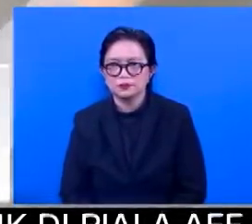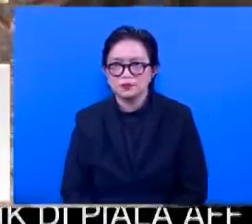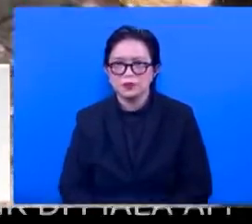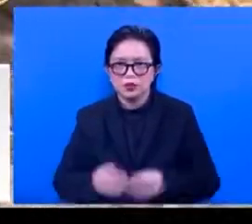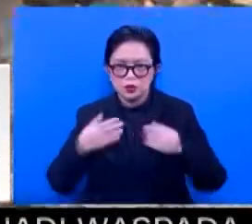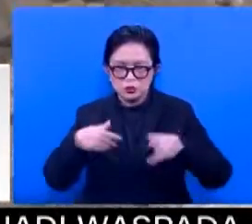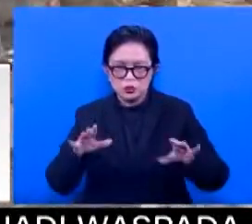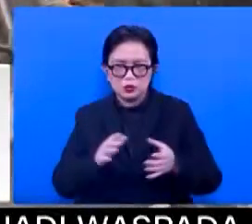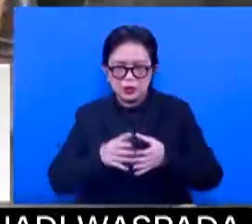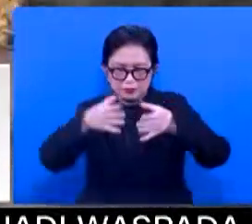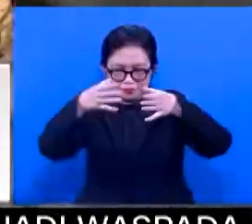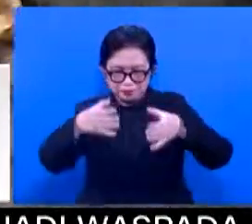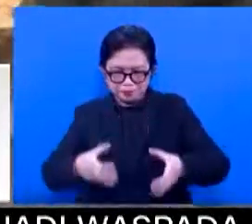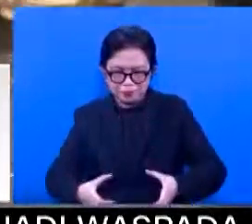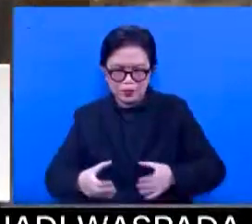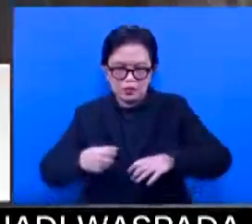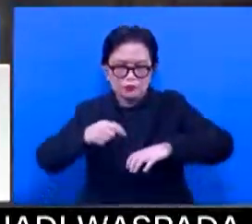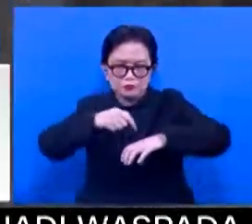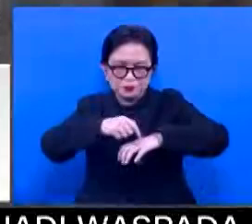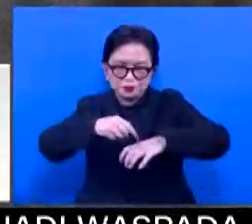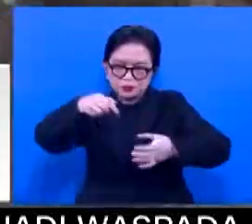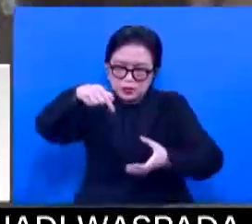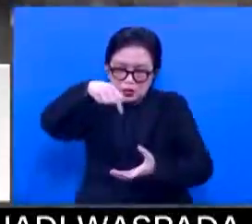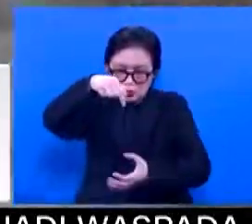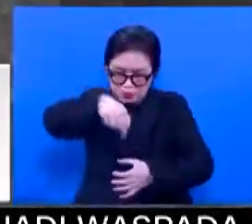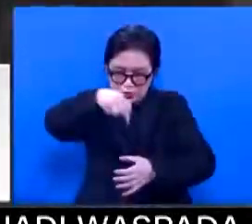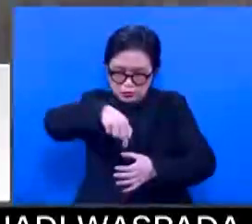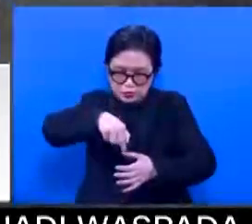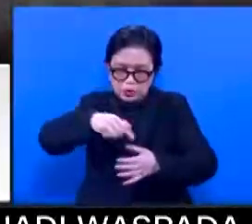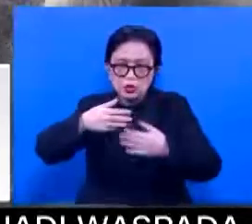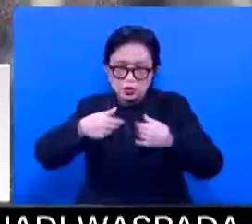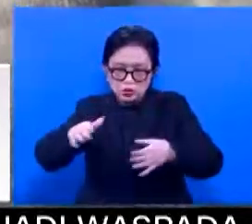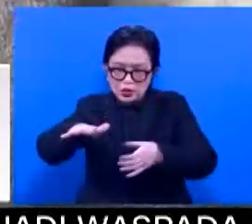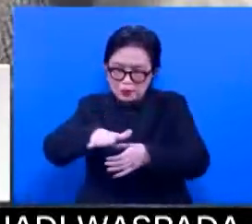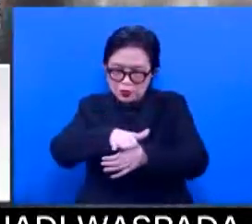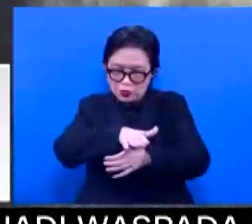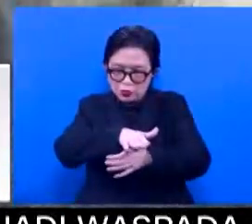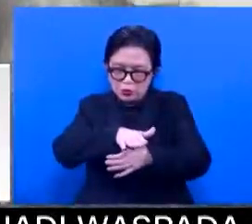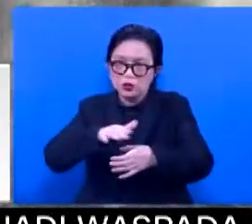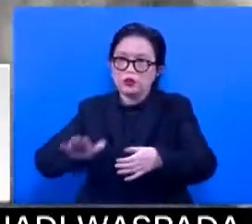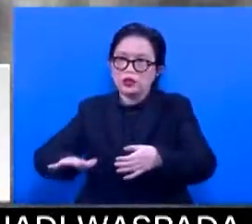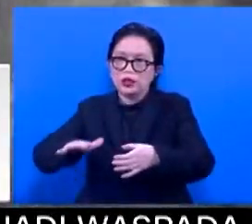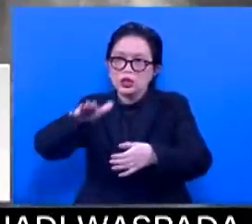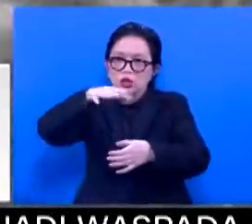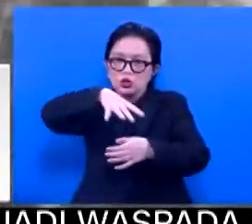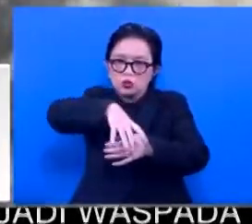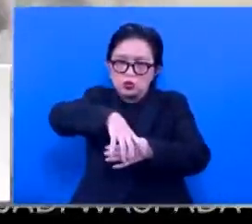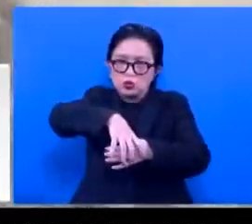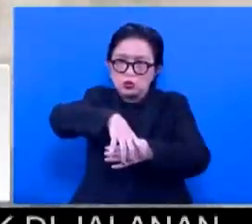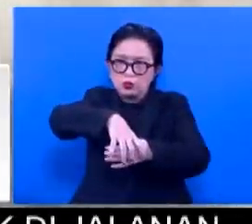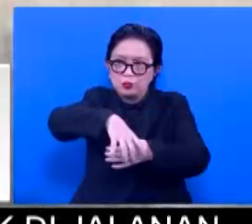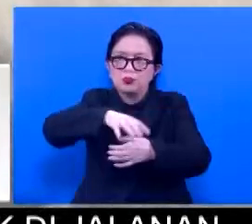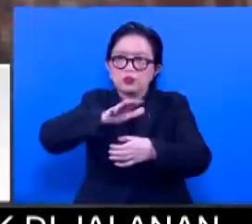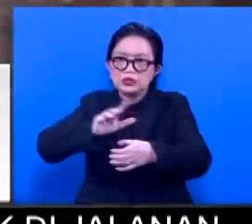Setelah tempurung kelapa dimasukkan sampai tong penuh, waktunya melanjutkan proses ke bagian terakhir. Tutup dan tunggu semalaman sampai menjadi arang